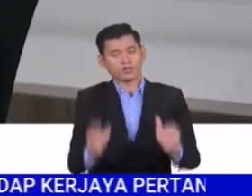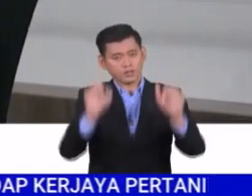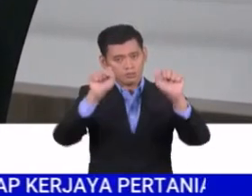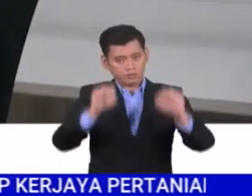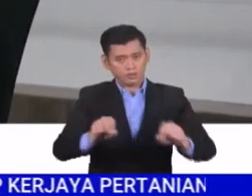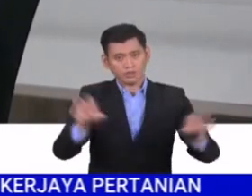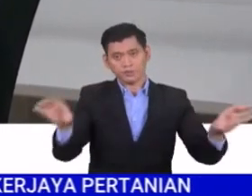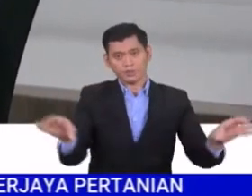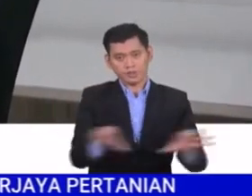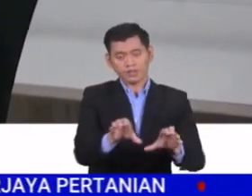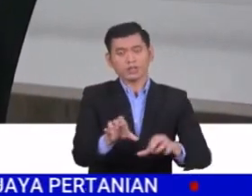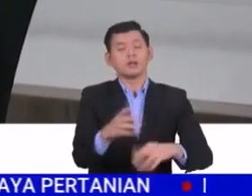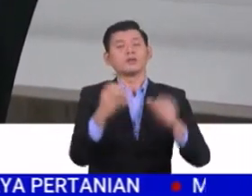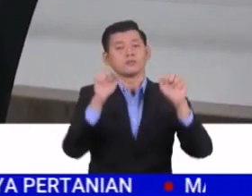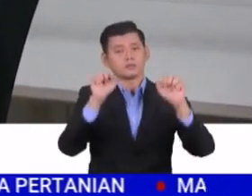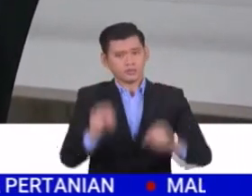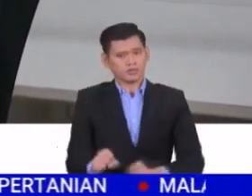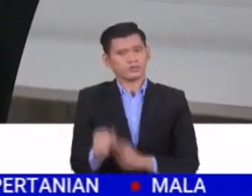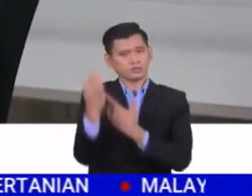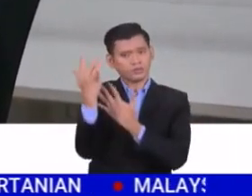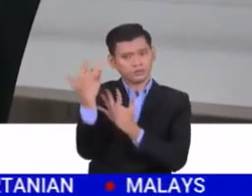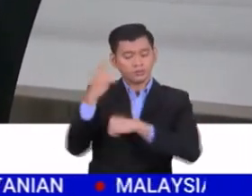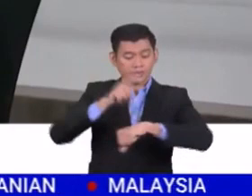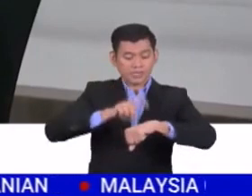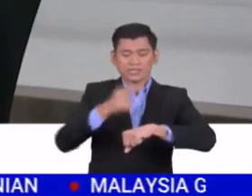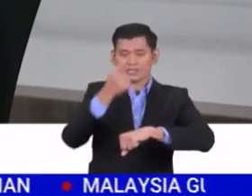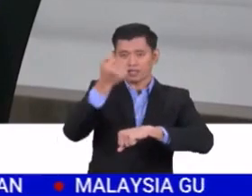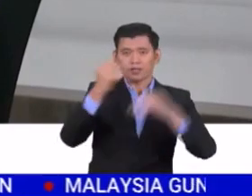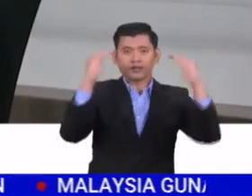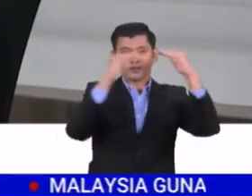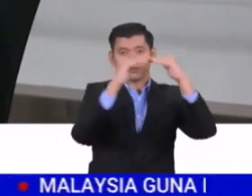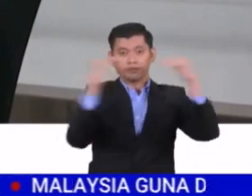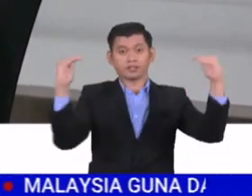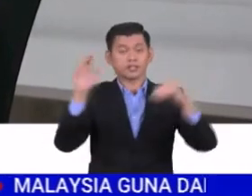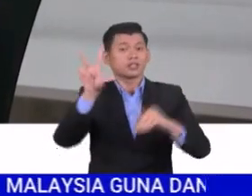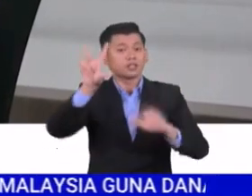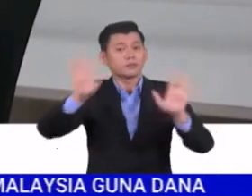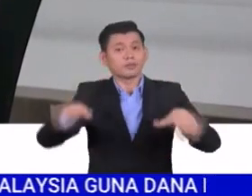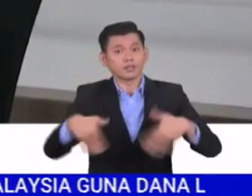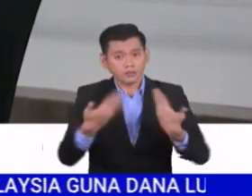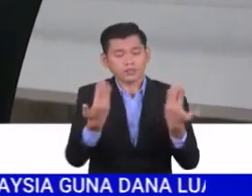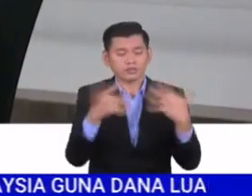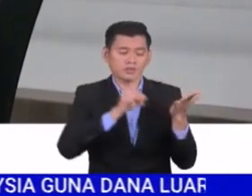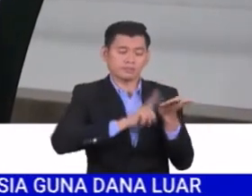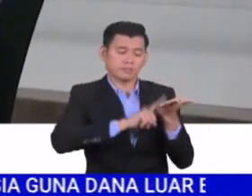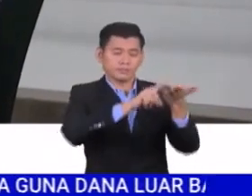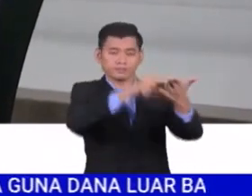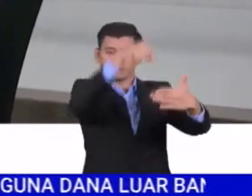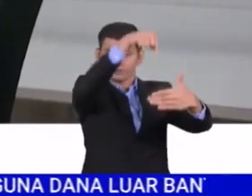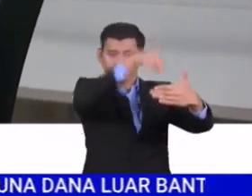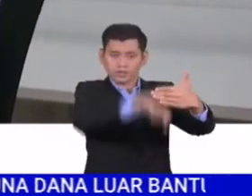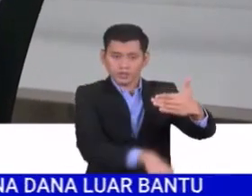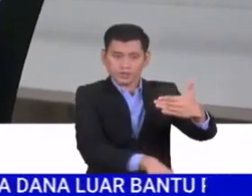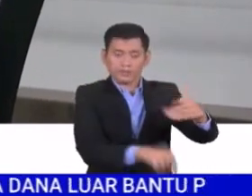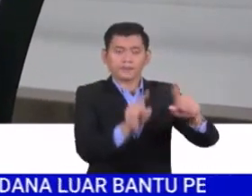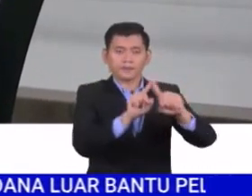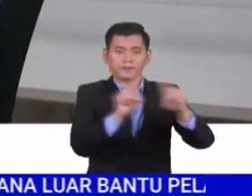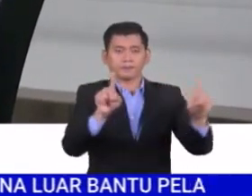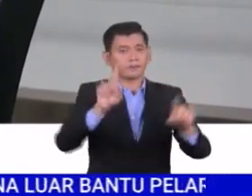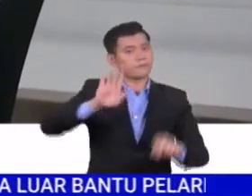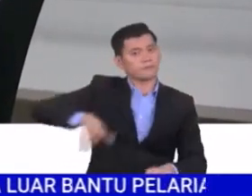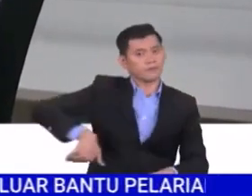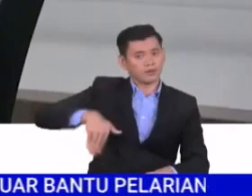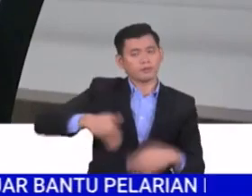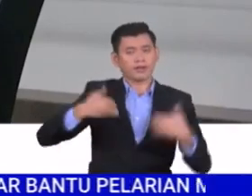masa sikit. Fasa 3 telah dibincangkan, disetujui secara prinsip tetapi belum